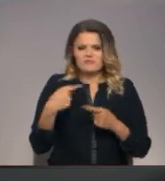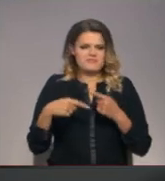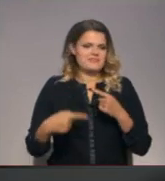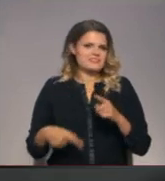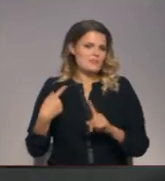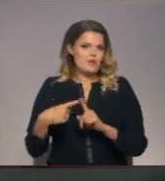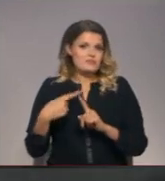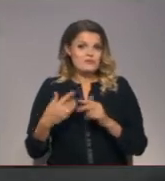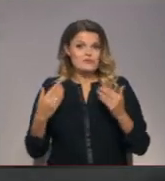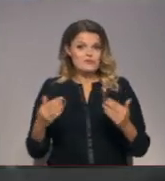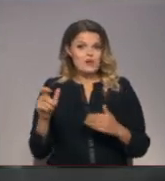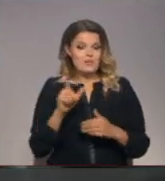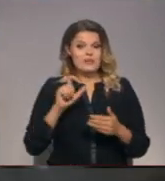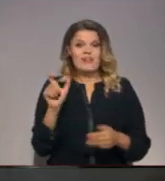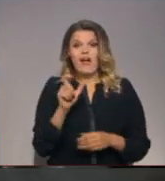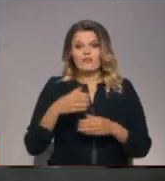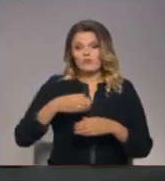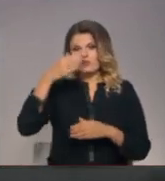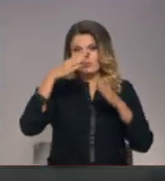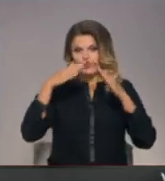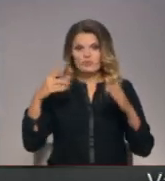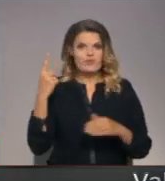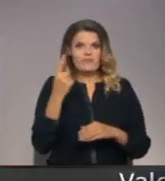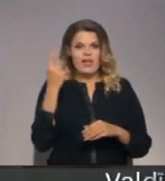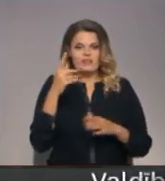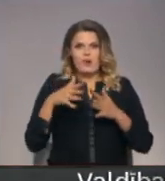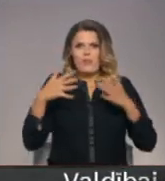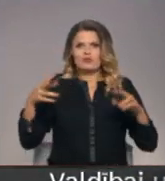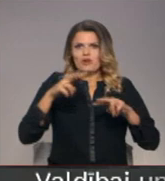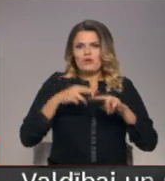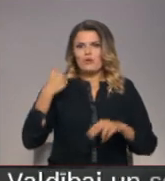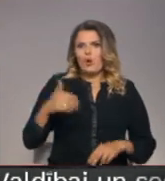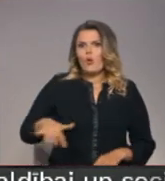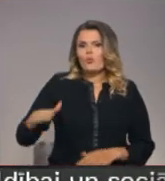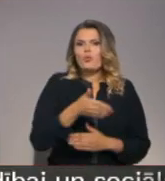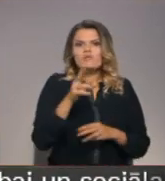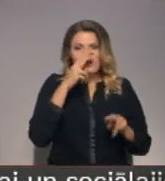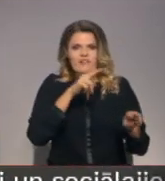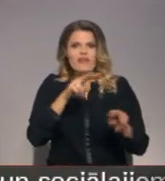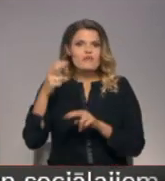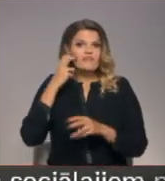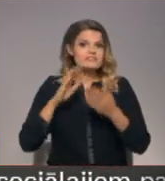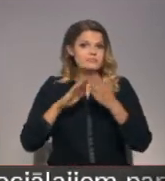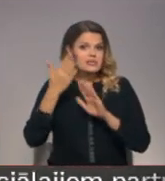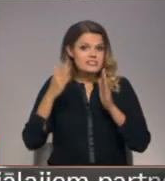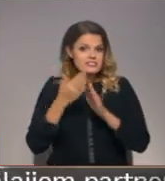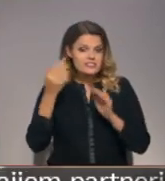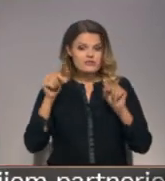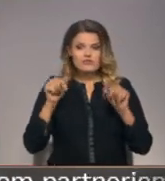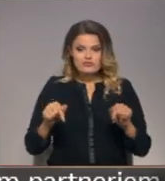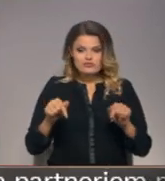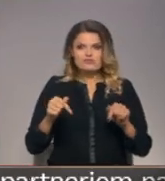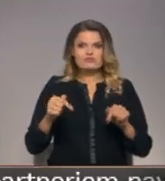tas labais. Šobrīd adatu torņa jumts Kuldīgā ir vienīgā plašākā vieta, no kuras vērot Kuldīgas vecpilsētu. Šis te